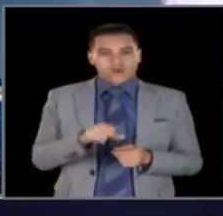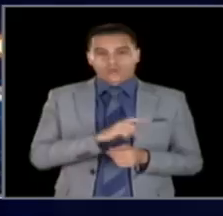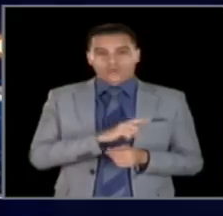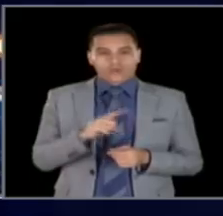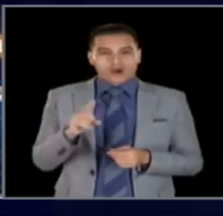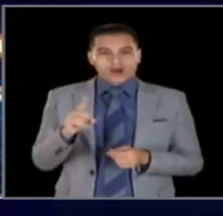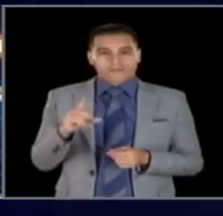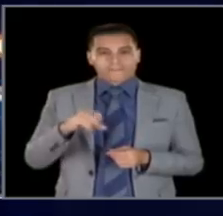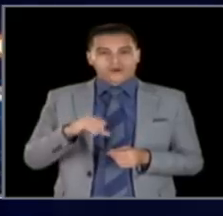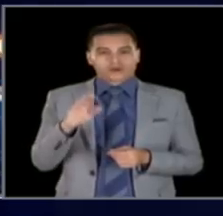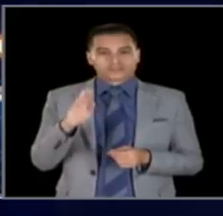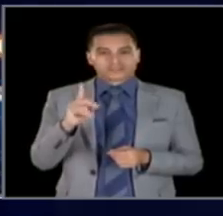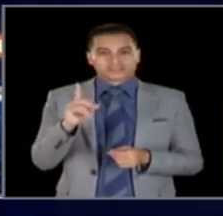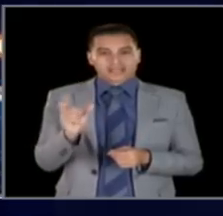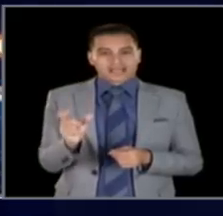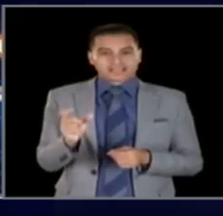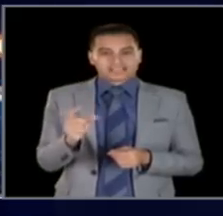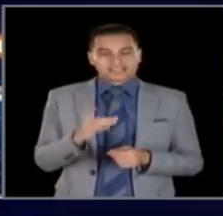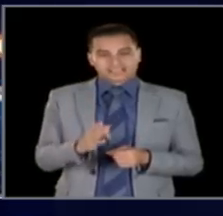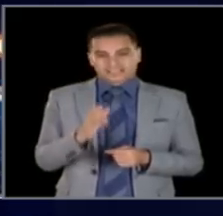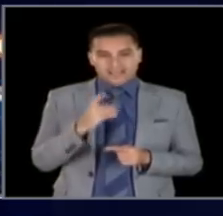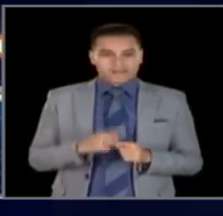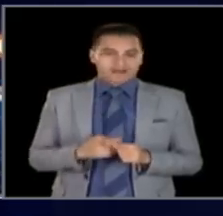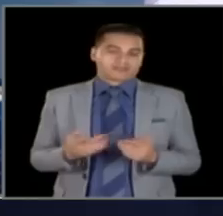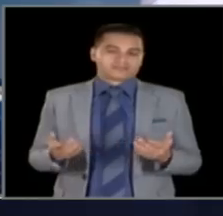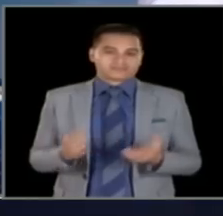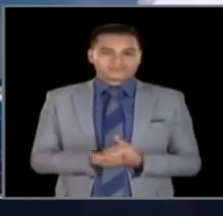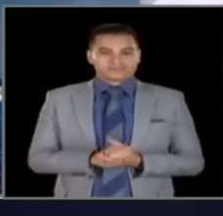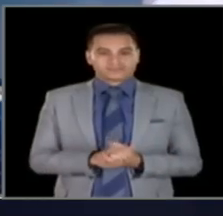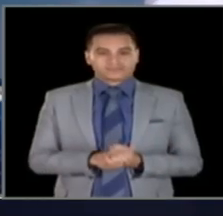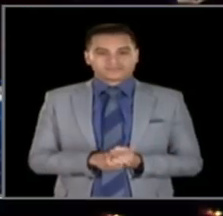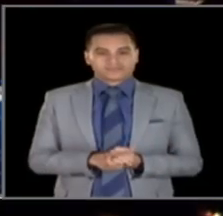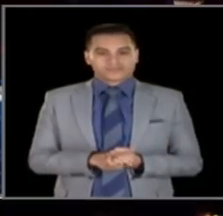ولا بوستن سيلتكس. يا مصطفى إجابة خاطئة.